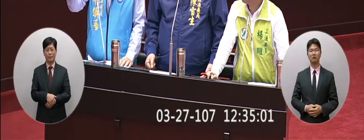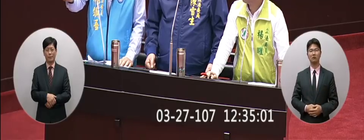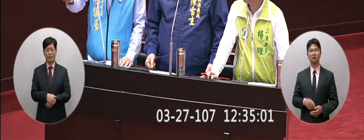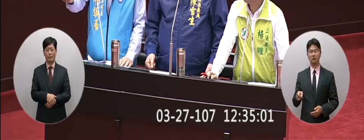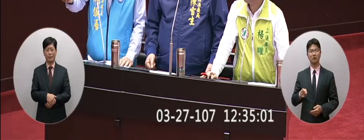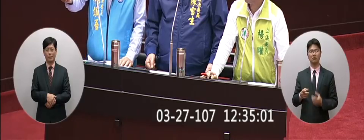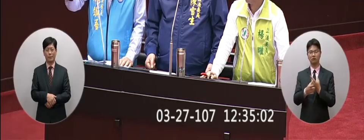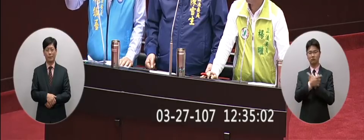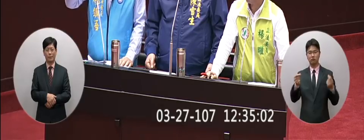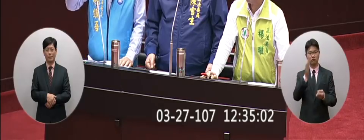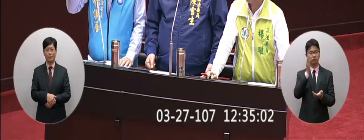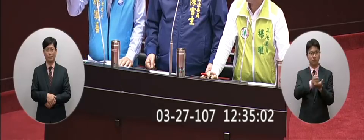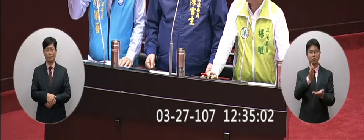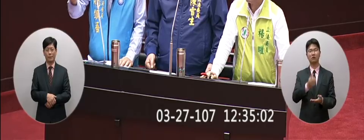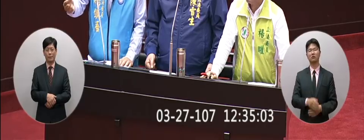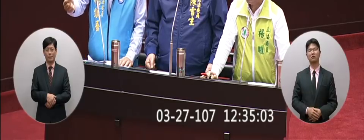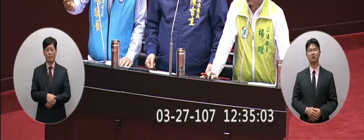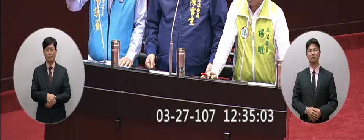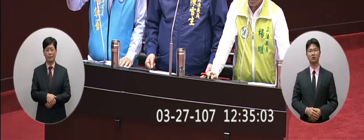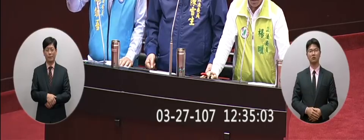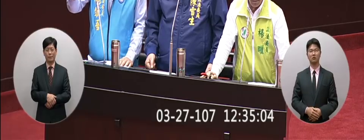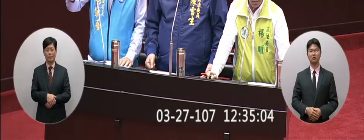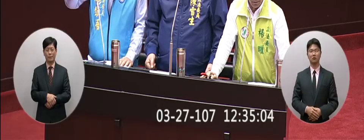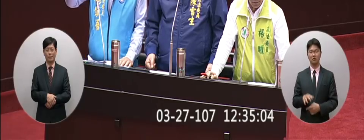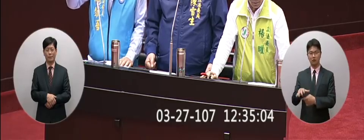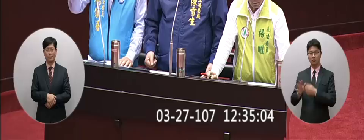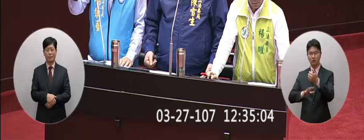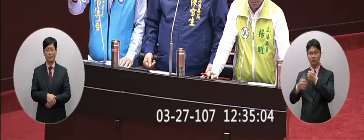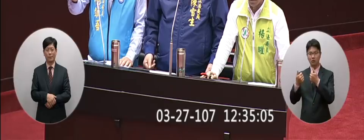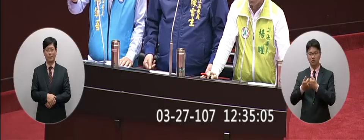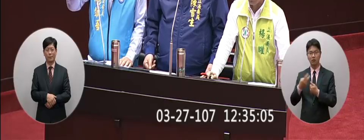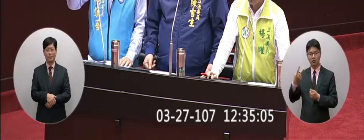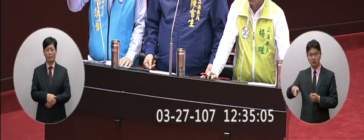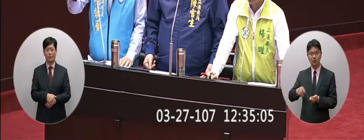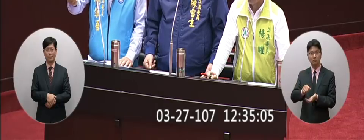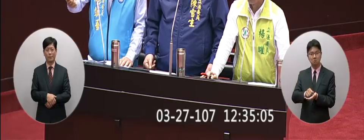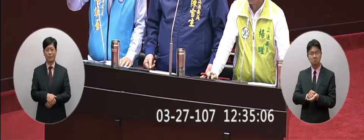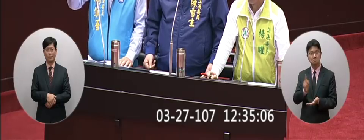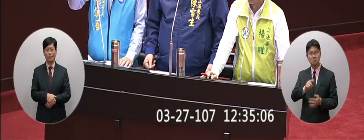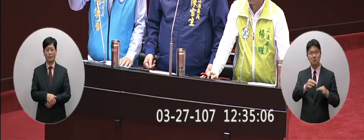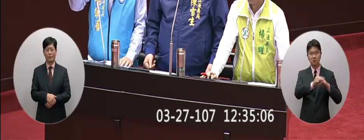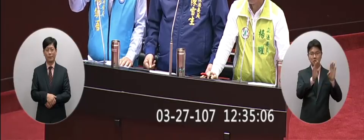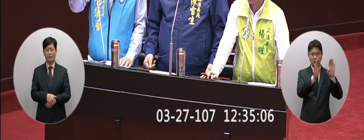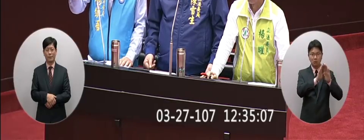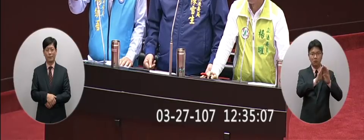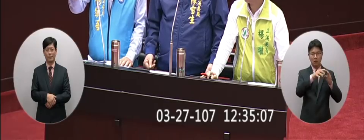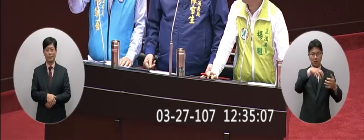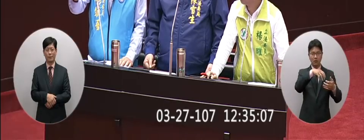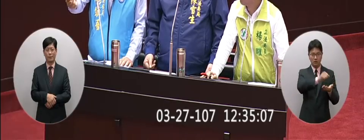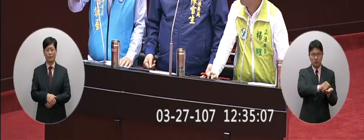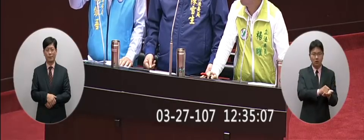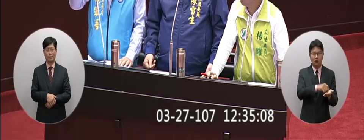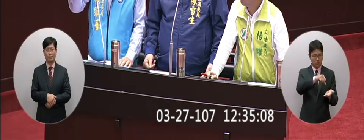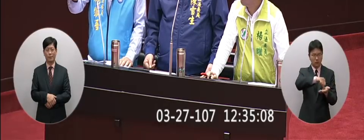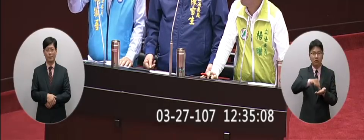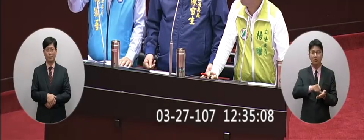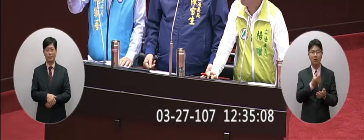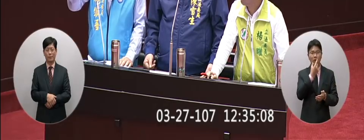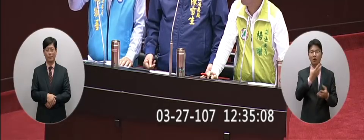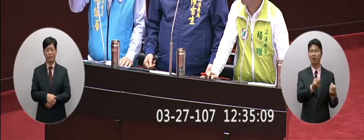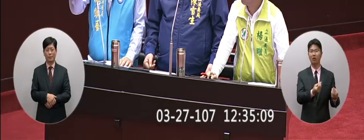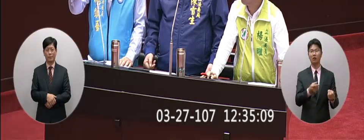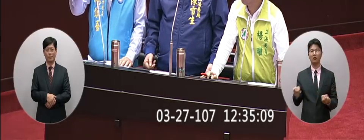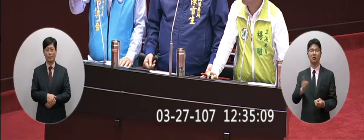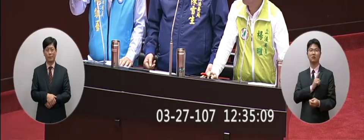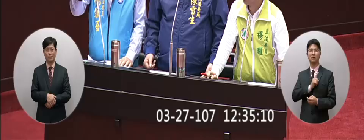就不让你寄。那同时农委会在记录上面，金门没有产花生，就仅仅因为